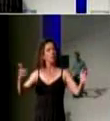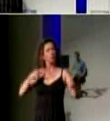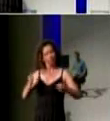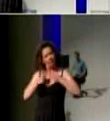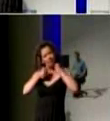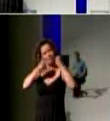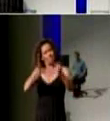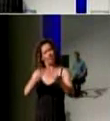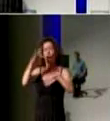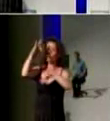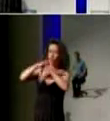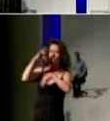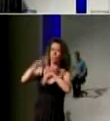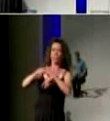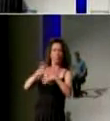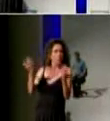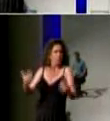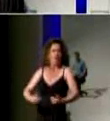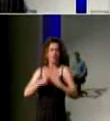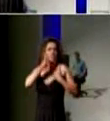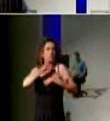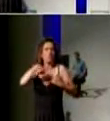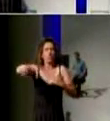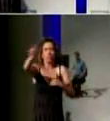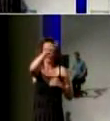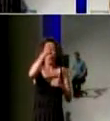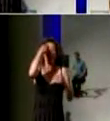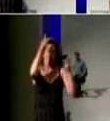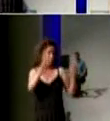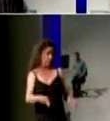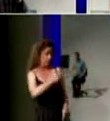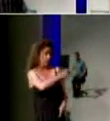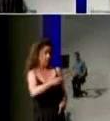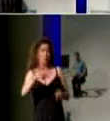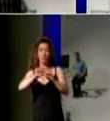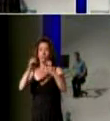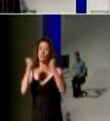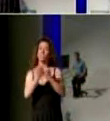gestes concrets dans son quotidien pour favoriser la participation sociale des